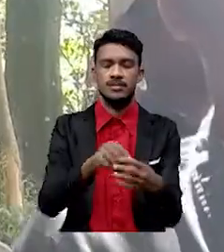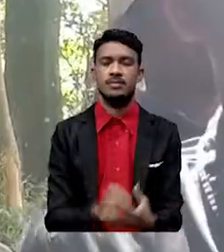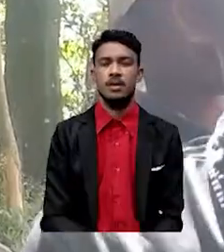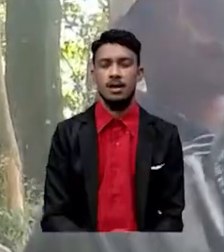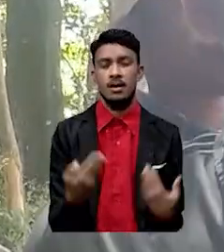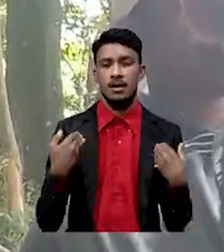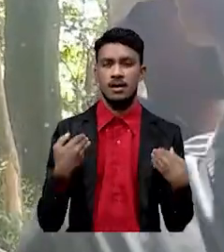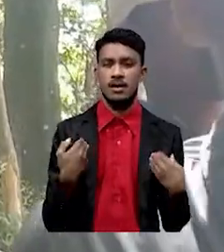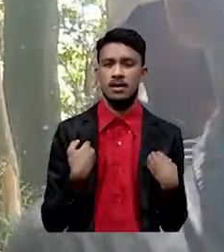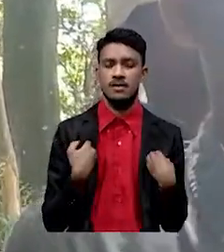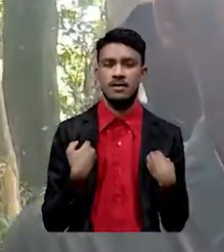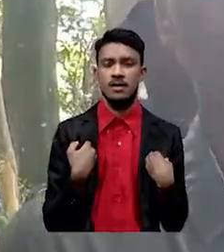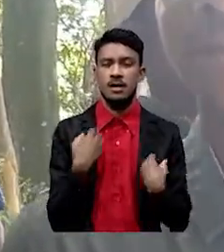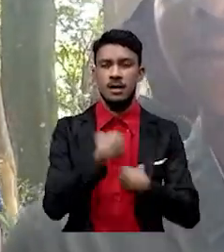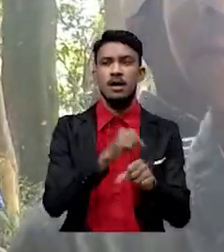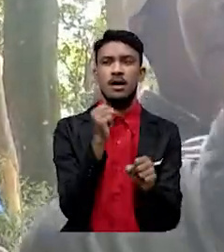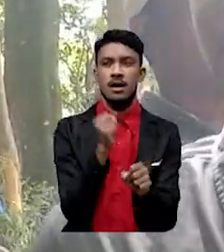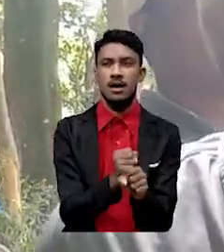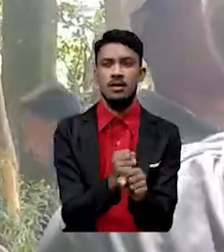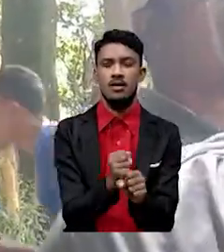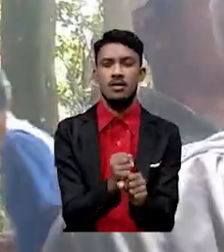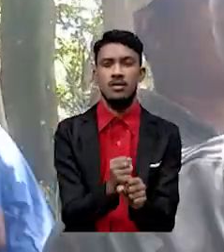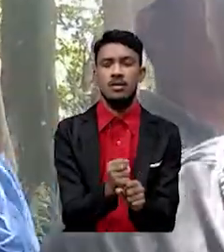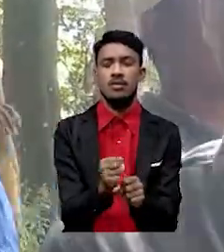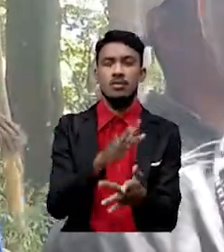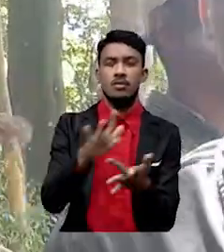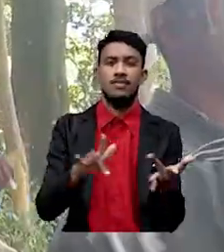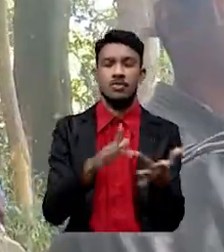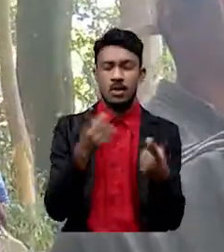a. Atu halu monumento serba circulação ba